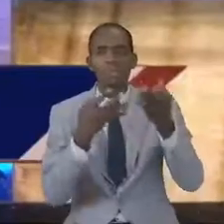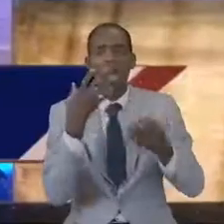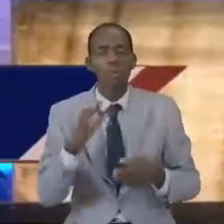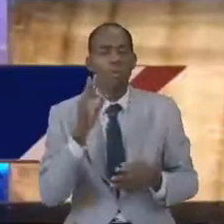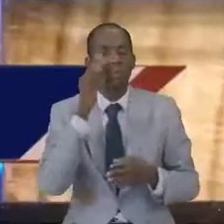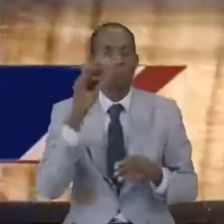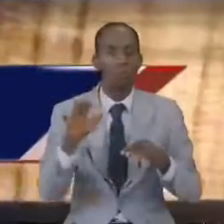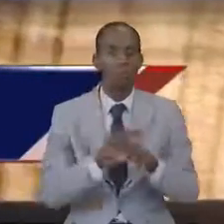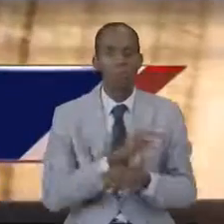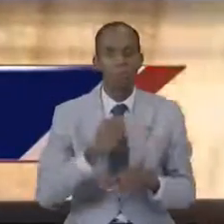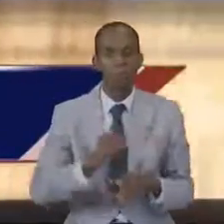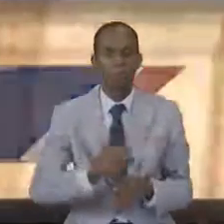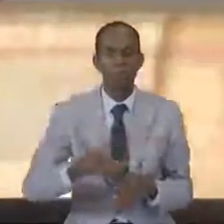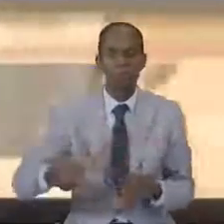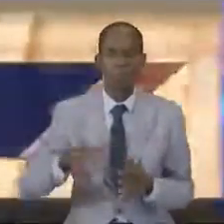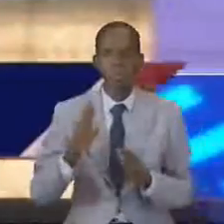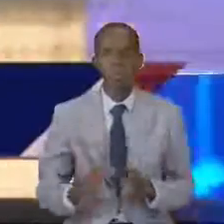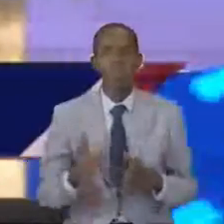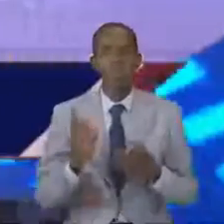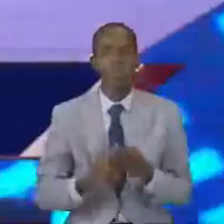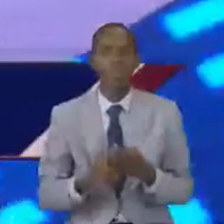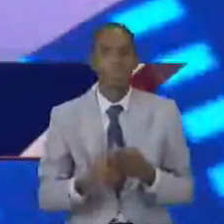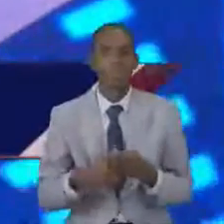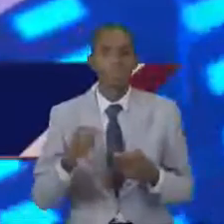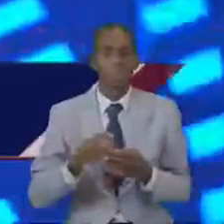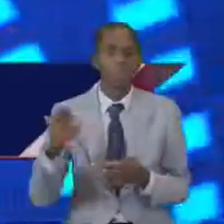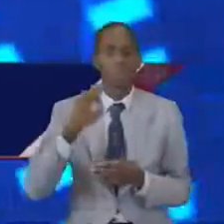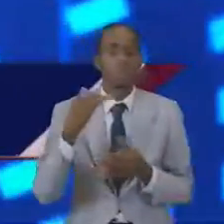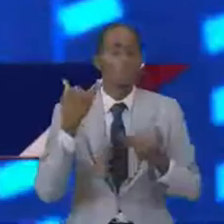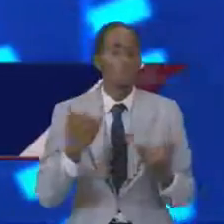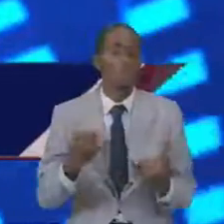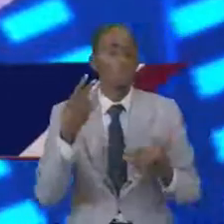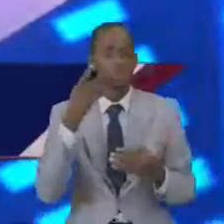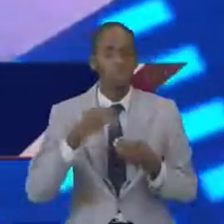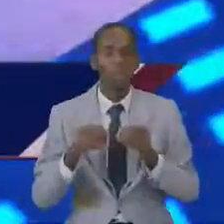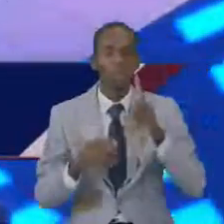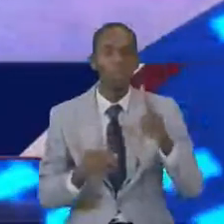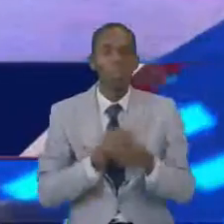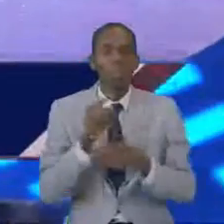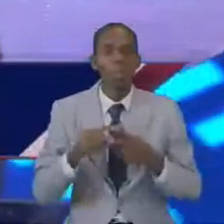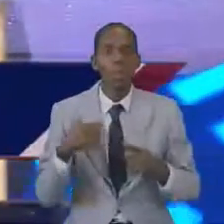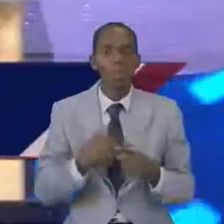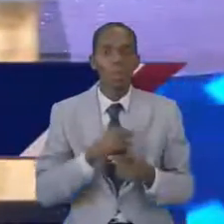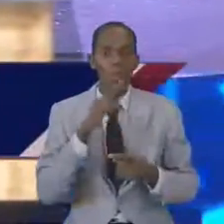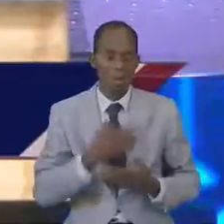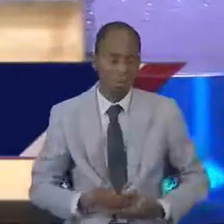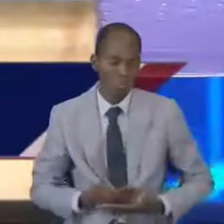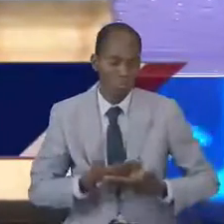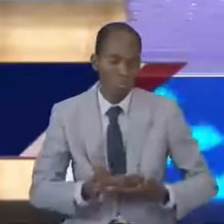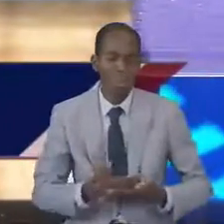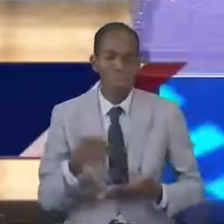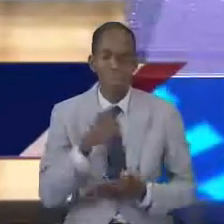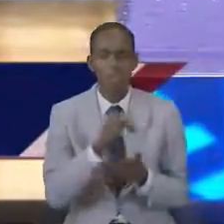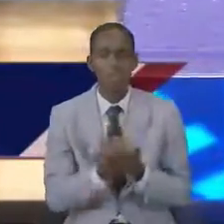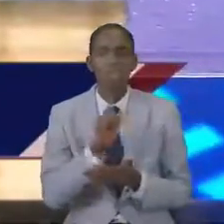des summer fécond selon l'esprit voyons le premier élément ouais lorsque nous sommes nés de nouveau c'est elle